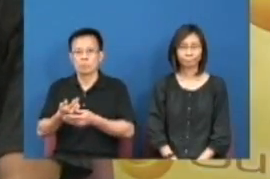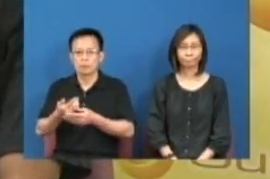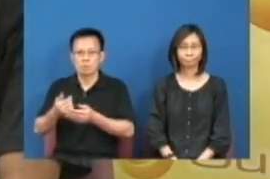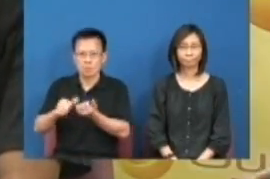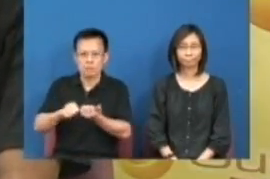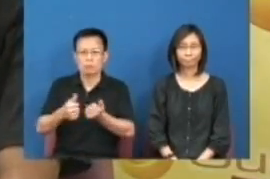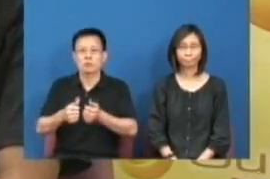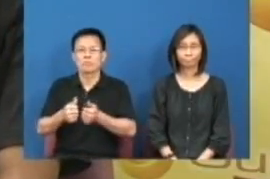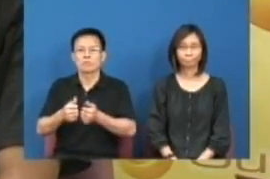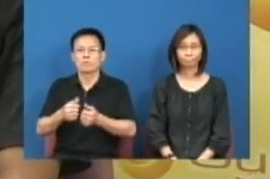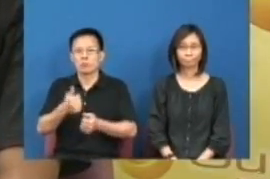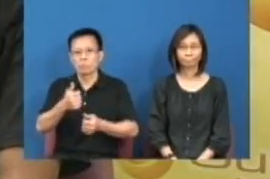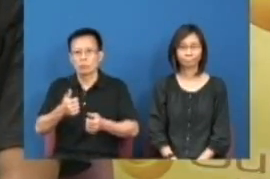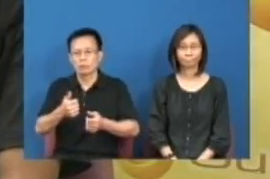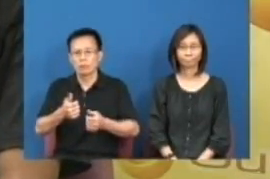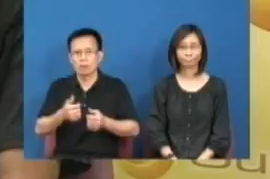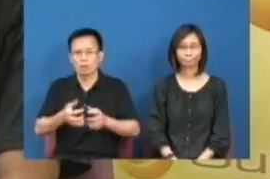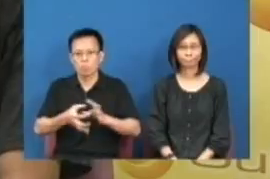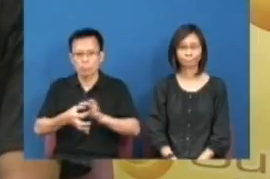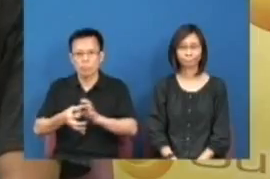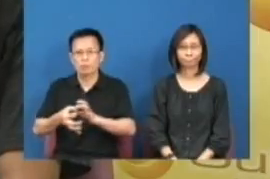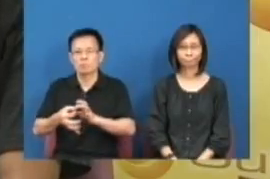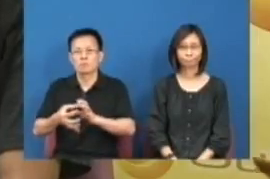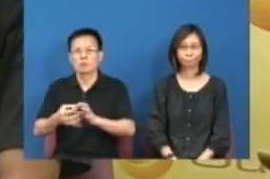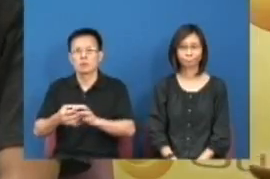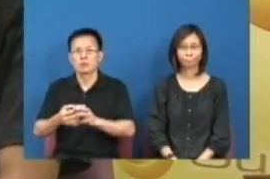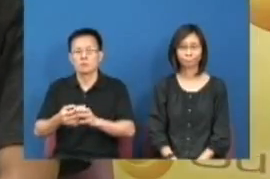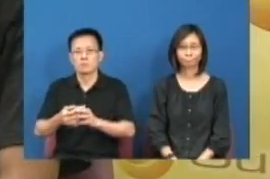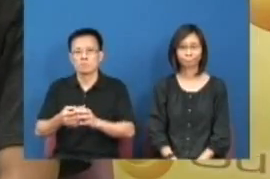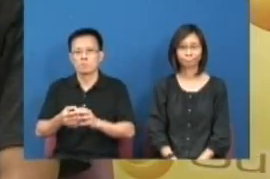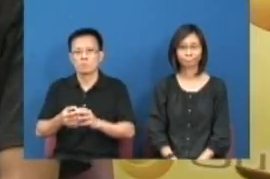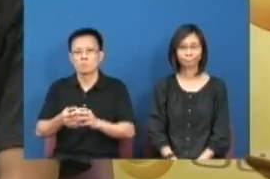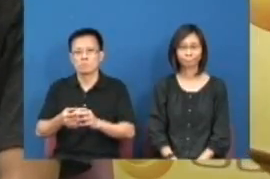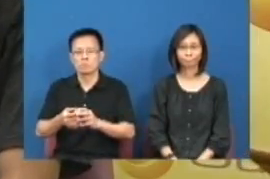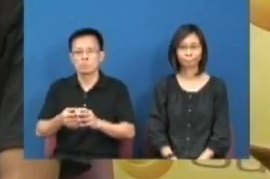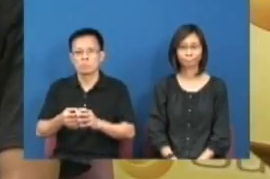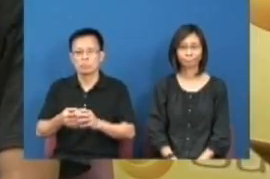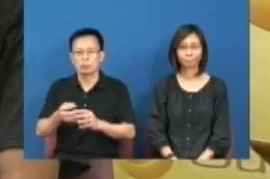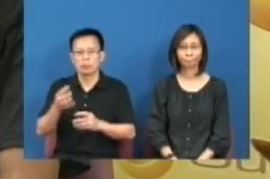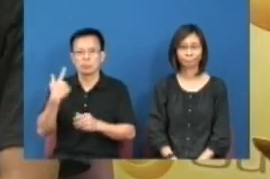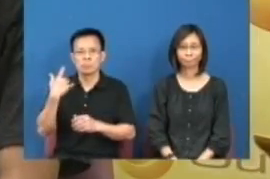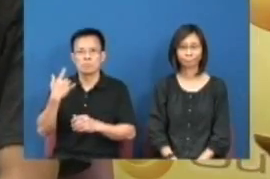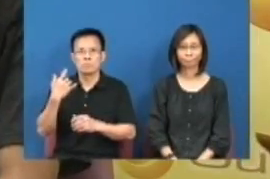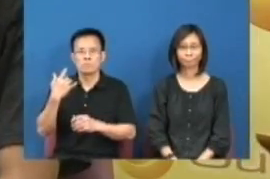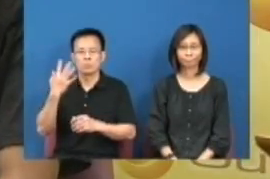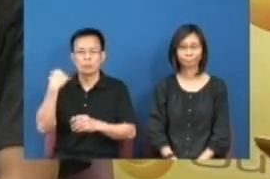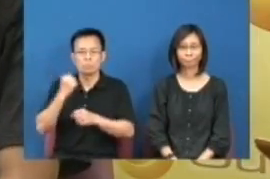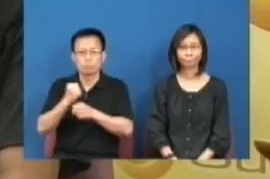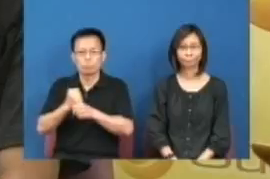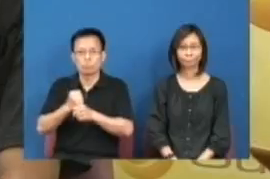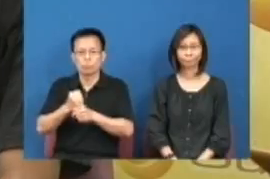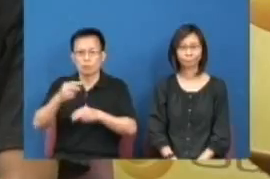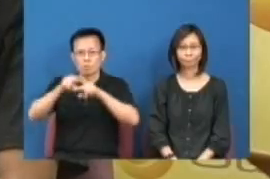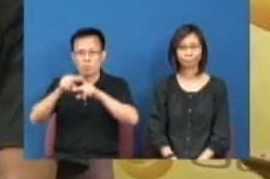佢老豆都曾經喺做過統戰部嘅嘢，